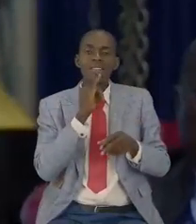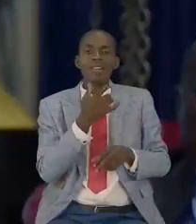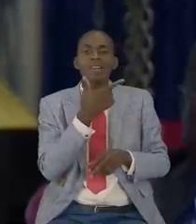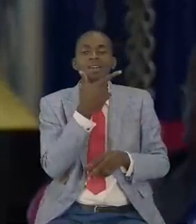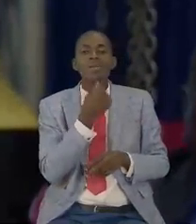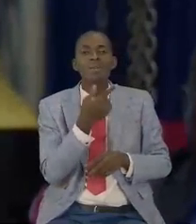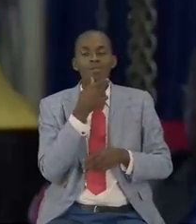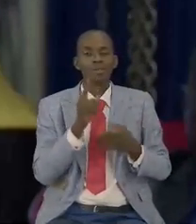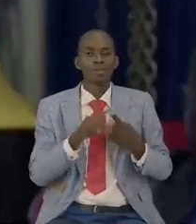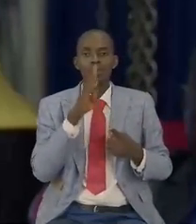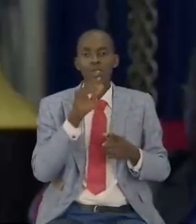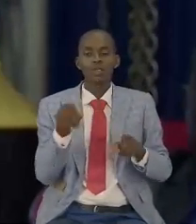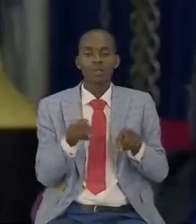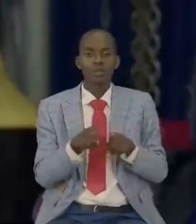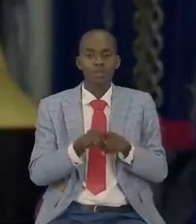lion.